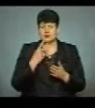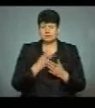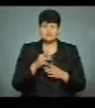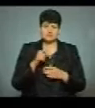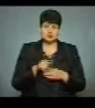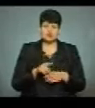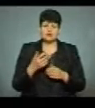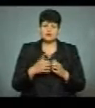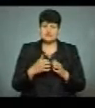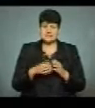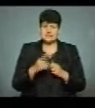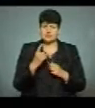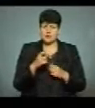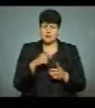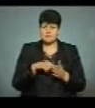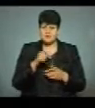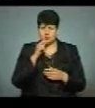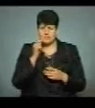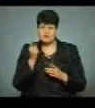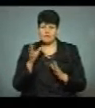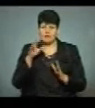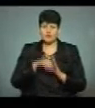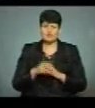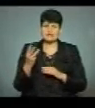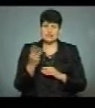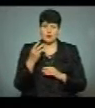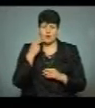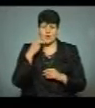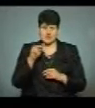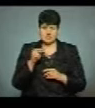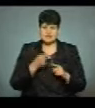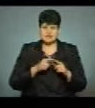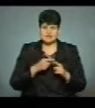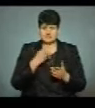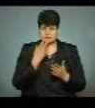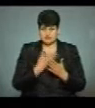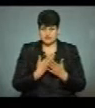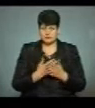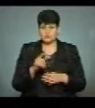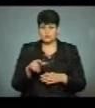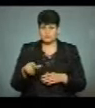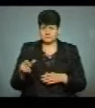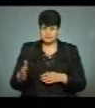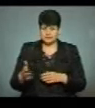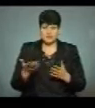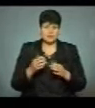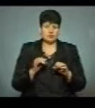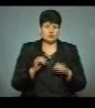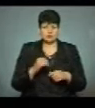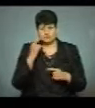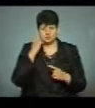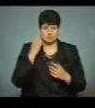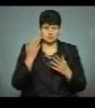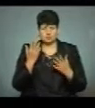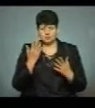серед 100 міст України Тернопіль входить в трійку найкращих. Це сигнал для людей, тобто, які, можливо, задумуються